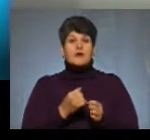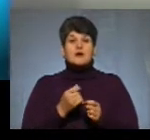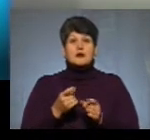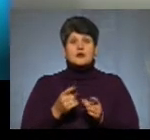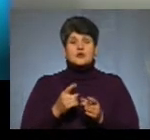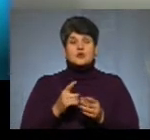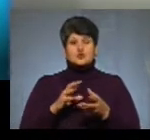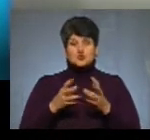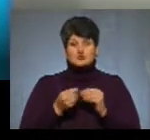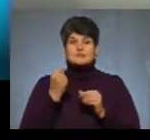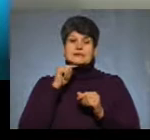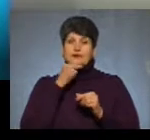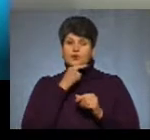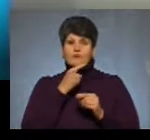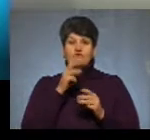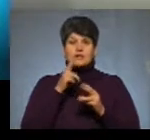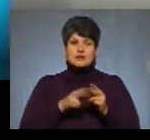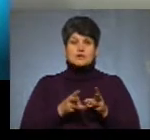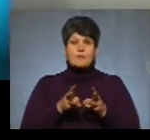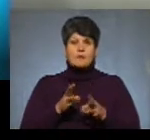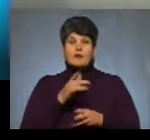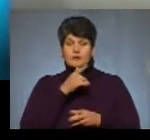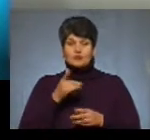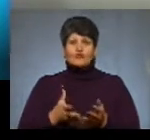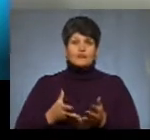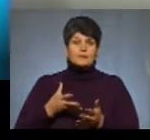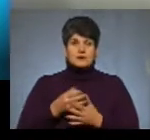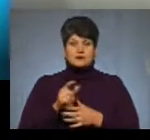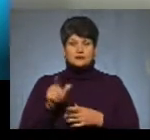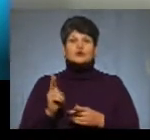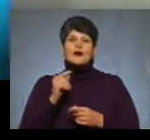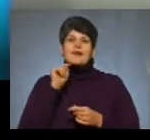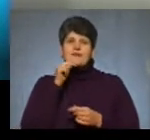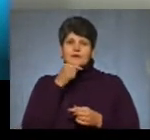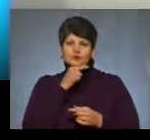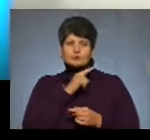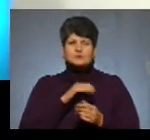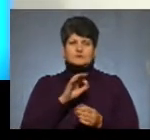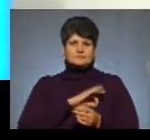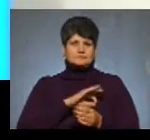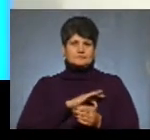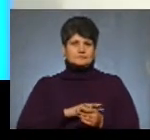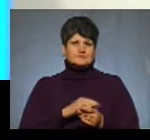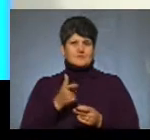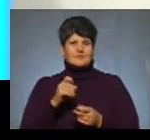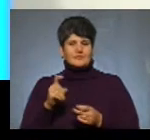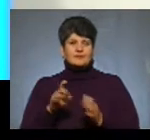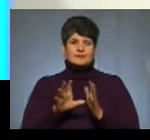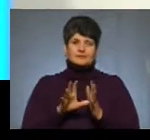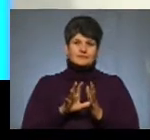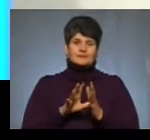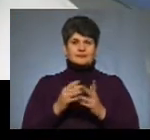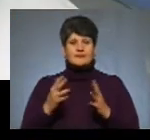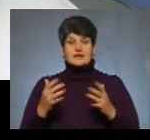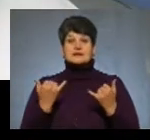після закінчення опалювального періоду виплачувались громадянам, які економно ставилися до використання енергоресурсів. Зараз